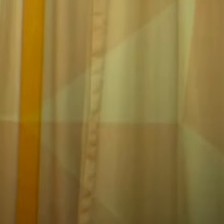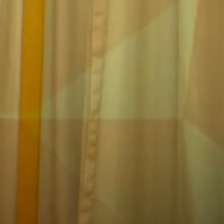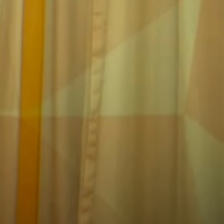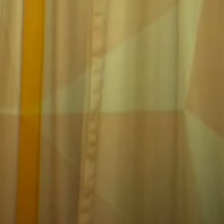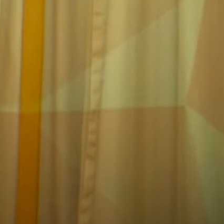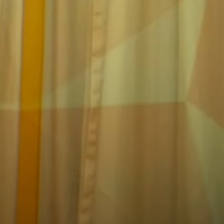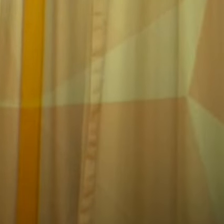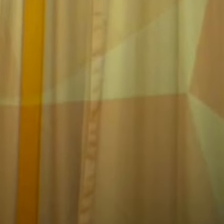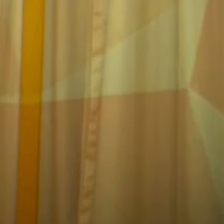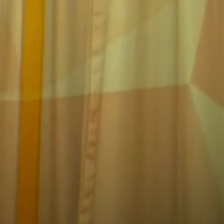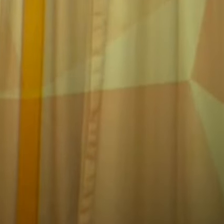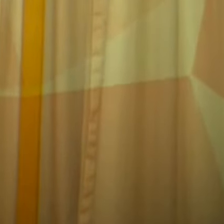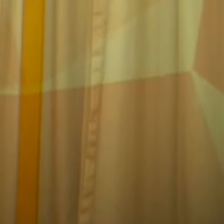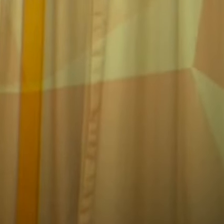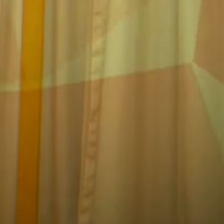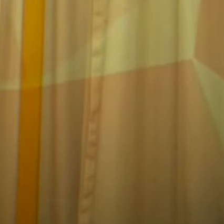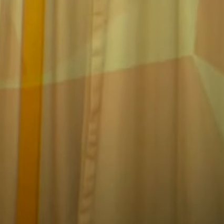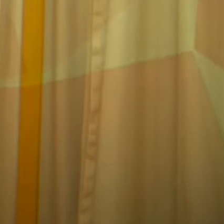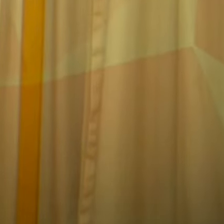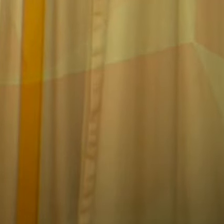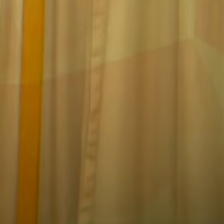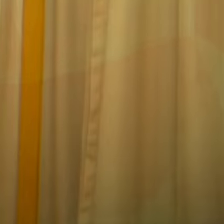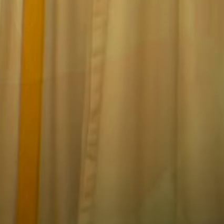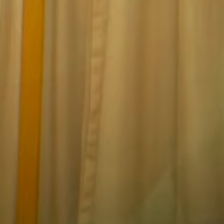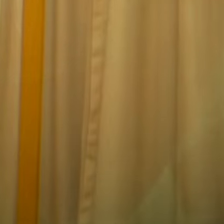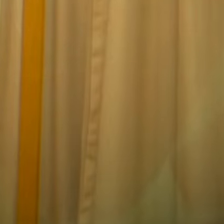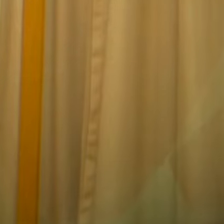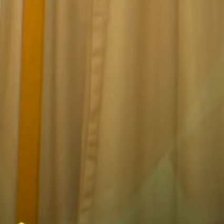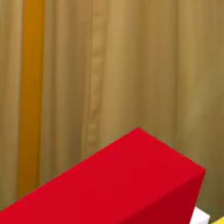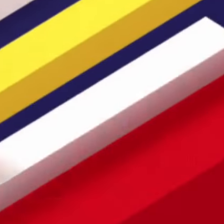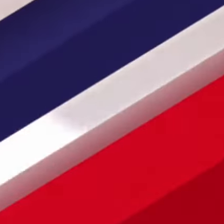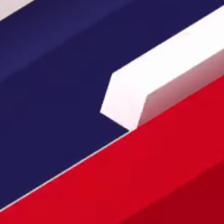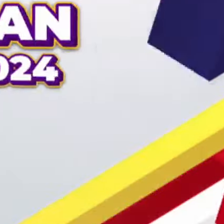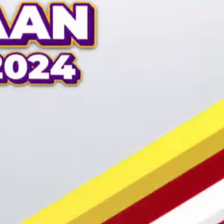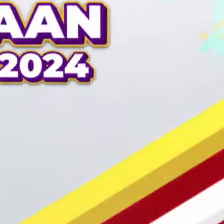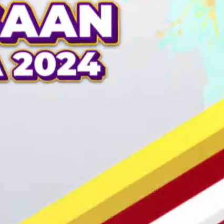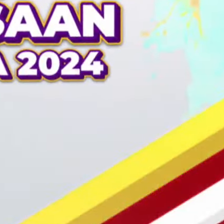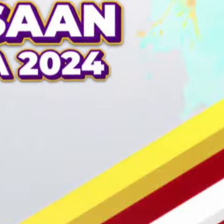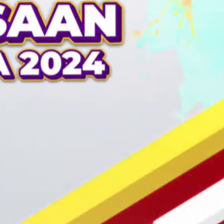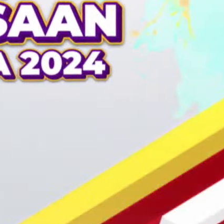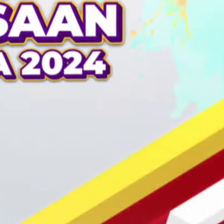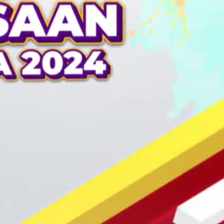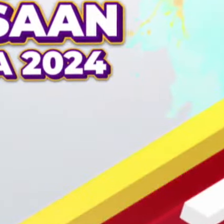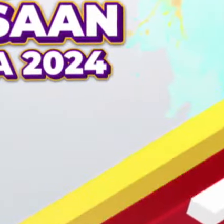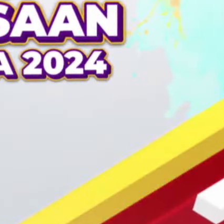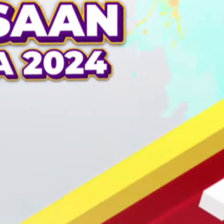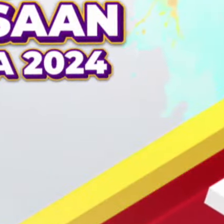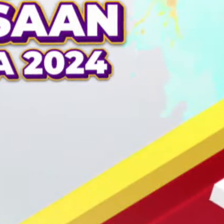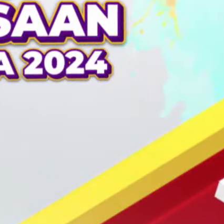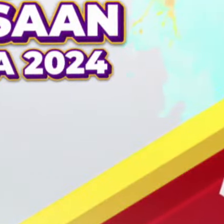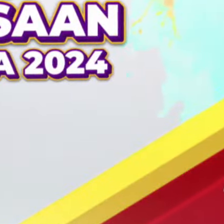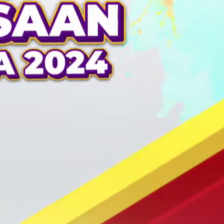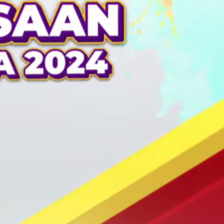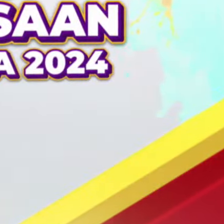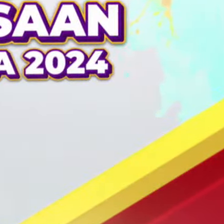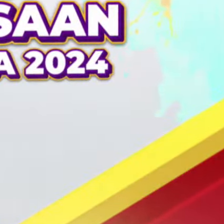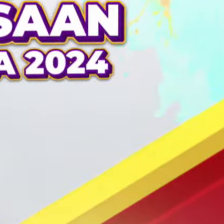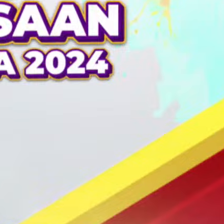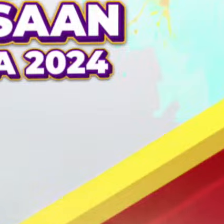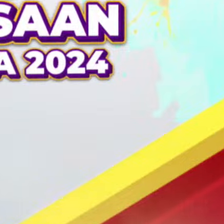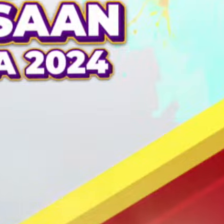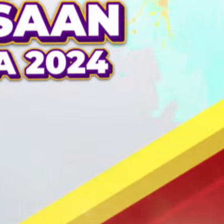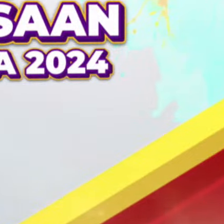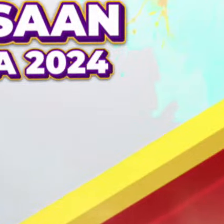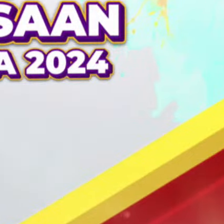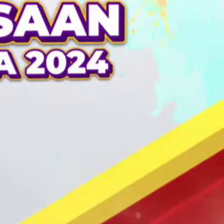gemilang, tanda kecintaan kita kepada Malaysia. Semuanya dengarlah unganku, bersatu hati